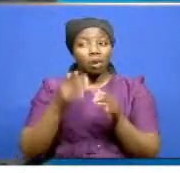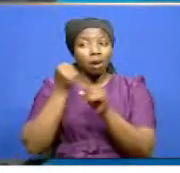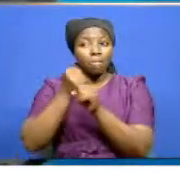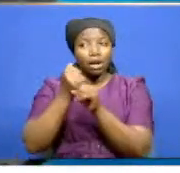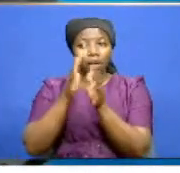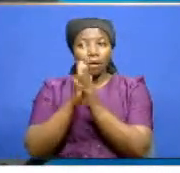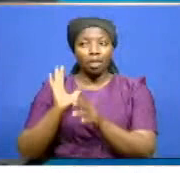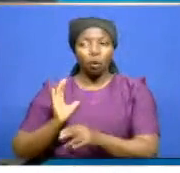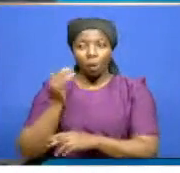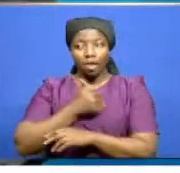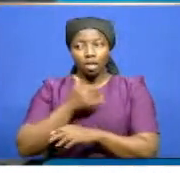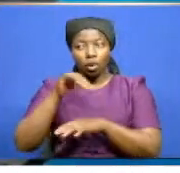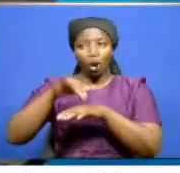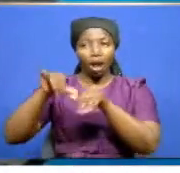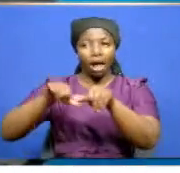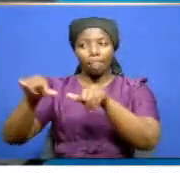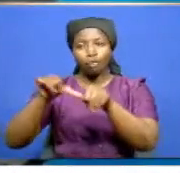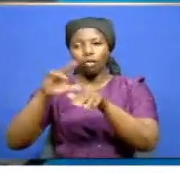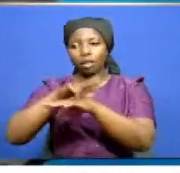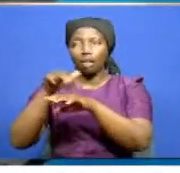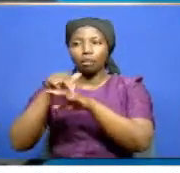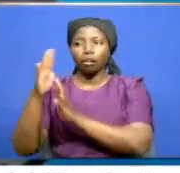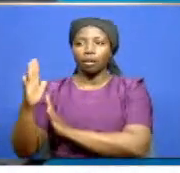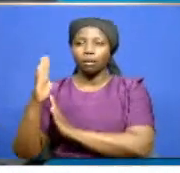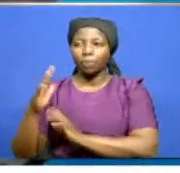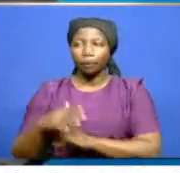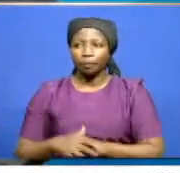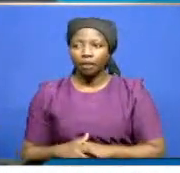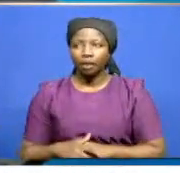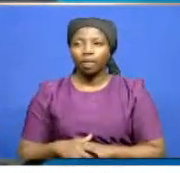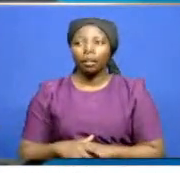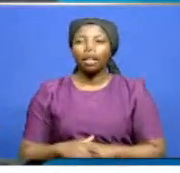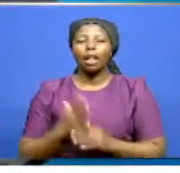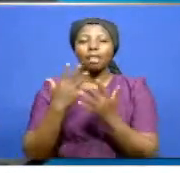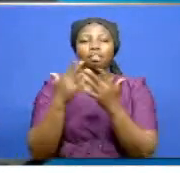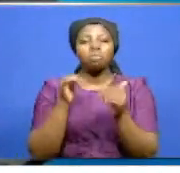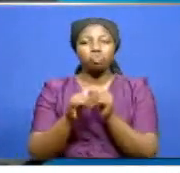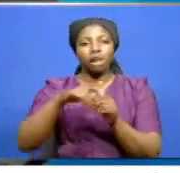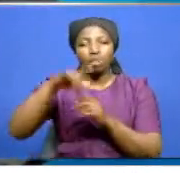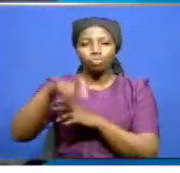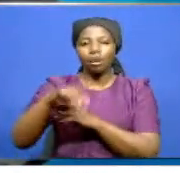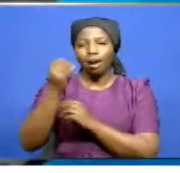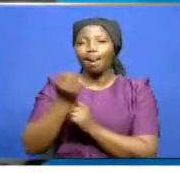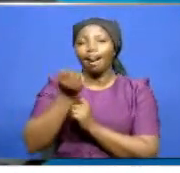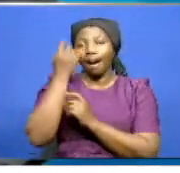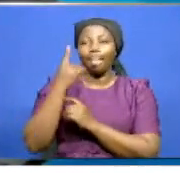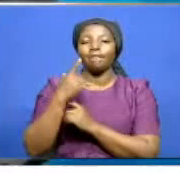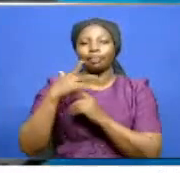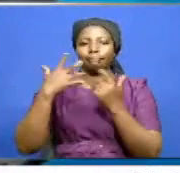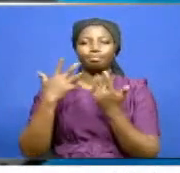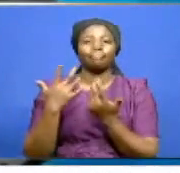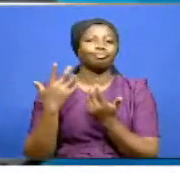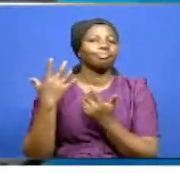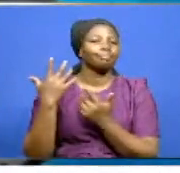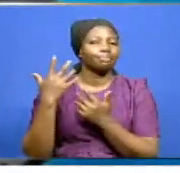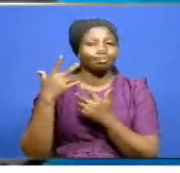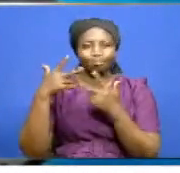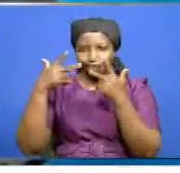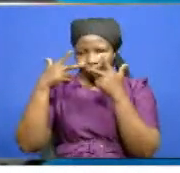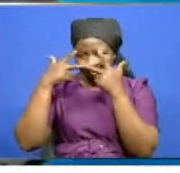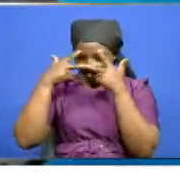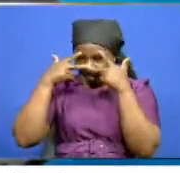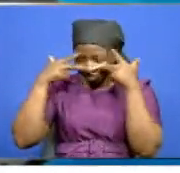ya administration and national security. Na jambo ambalo tunapaswa kuelewa ni kwamba jambo la ugaidi hatuwezi weka katika kaburi la